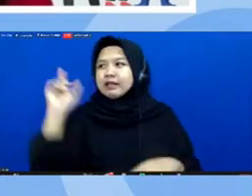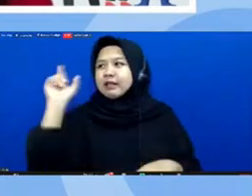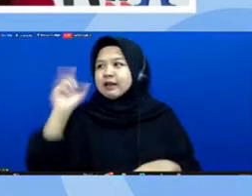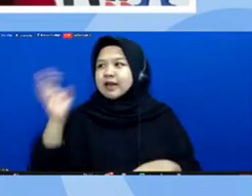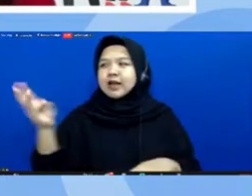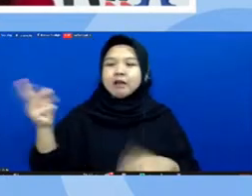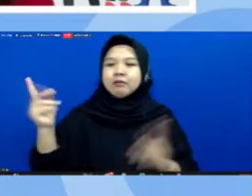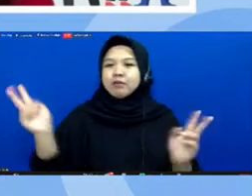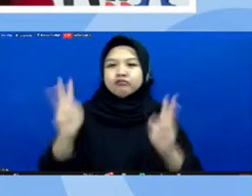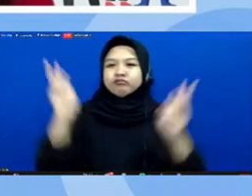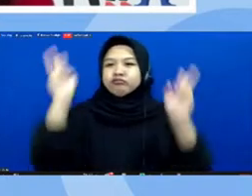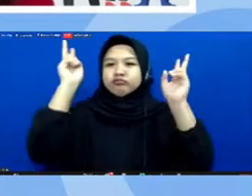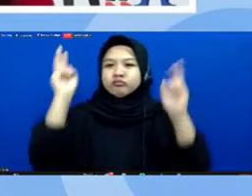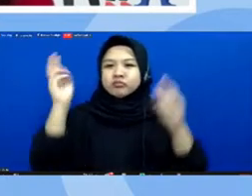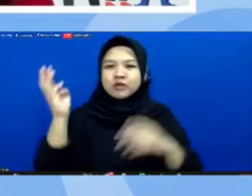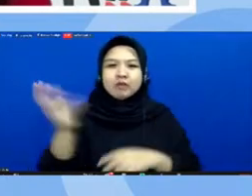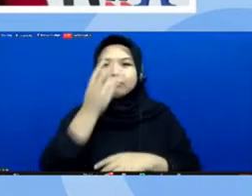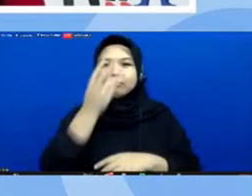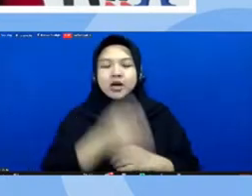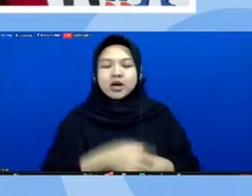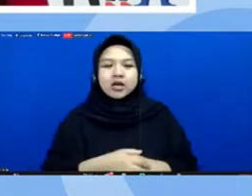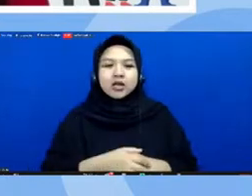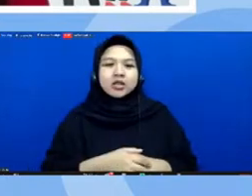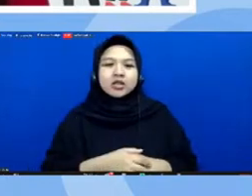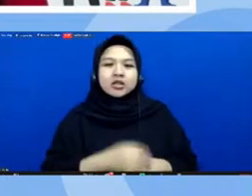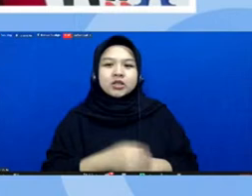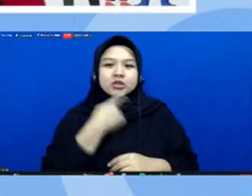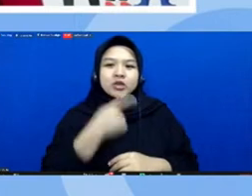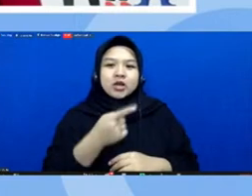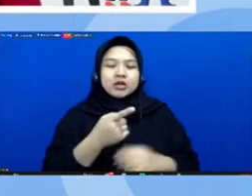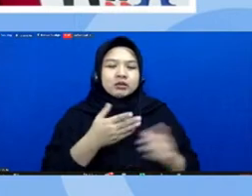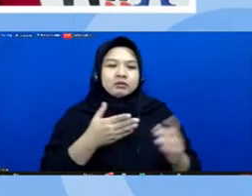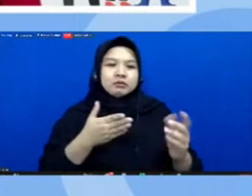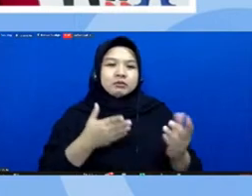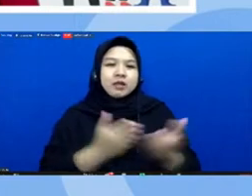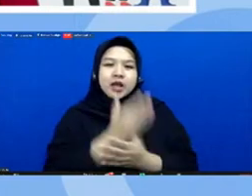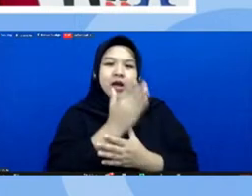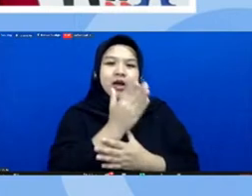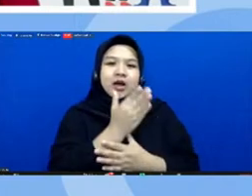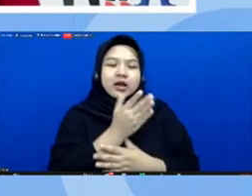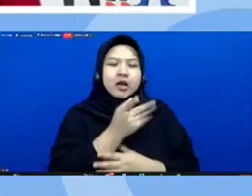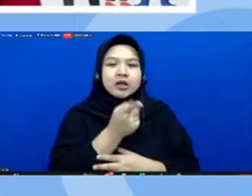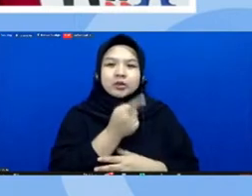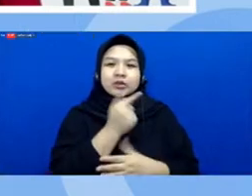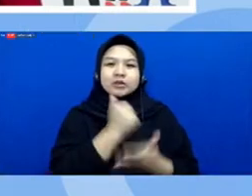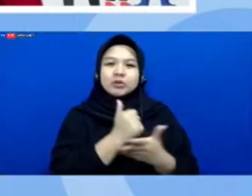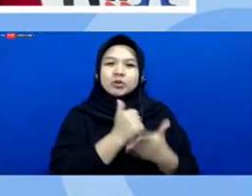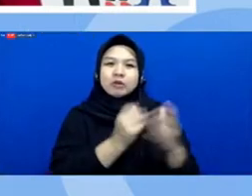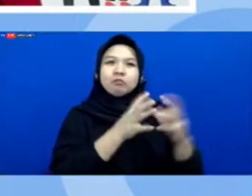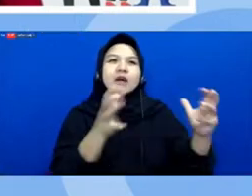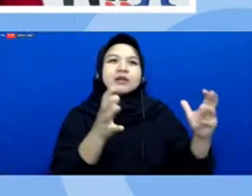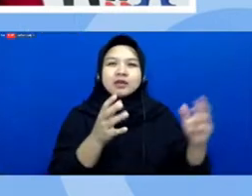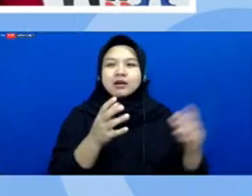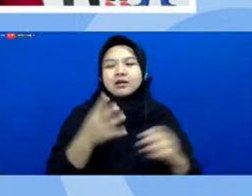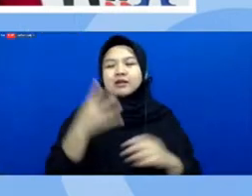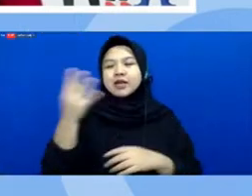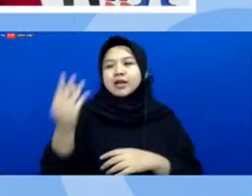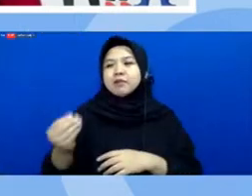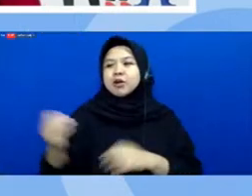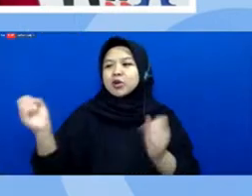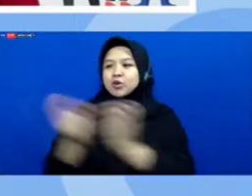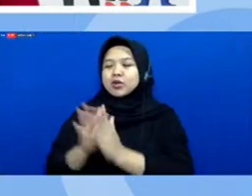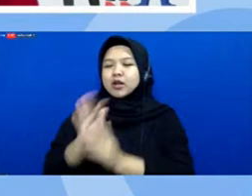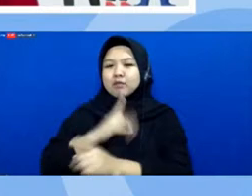jadi headline gitu ya. Jadi pelanggaran yang bisa dihitung dengan jari itu akan lebih dominan dibandingkan total masyarakat